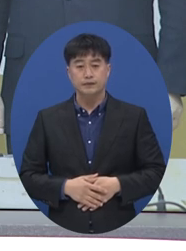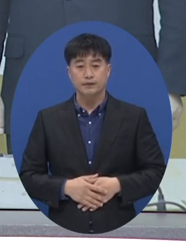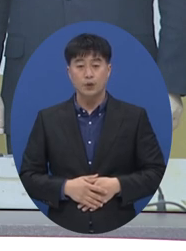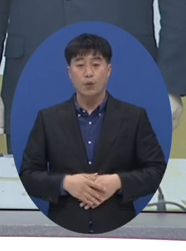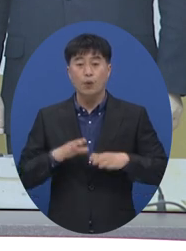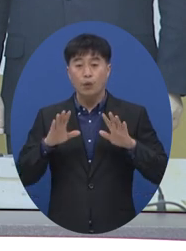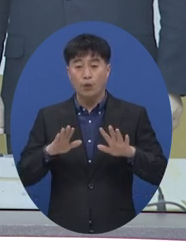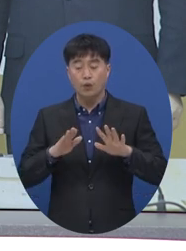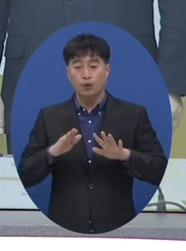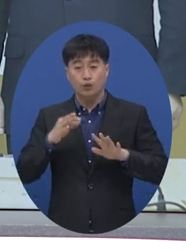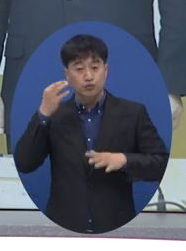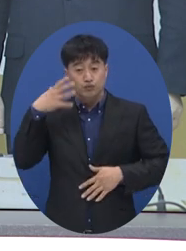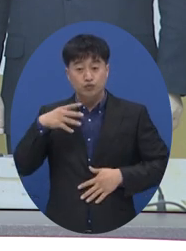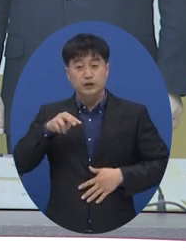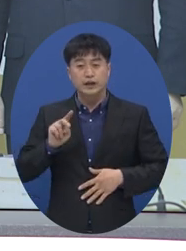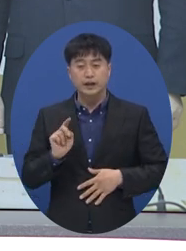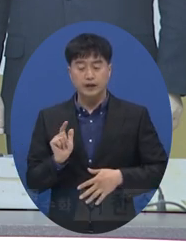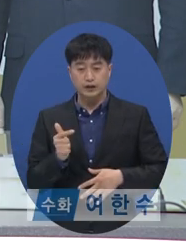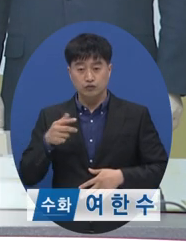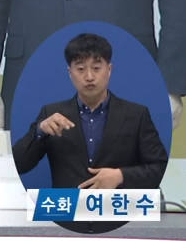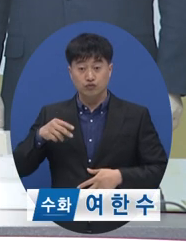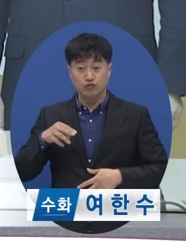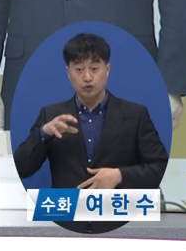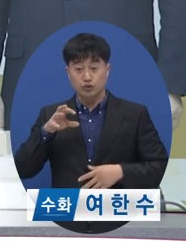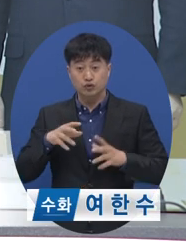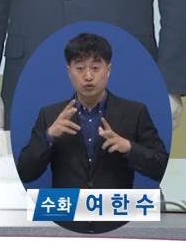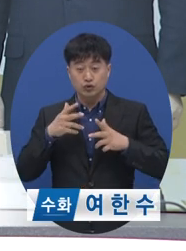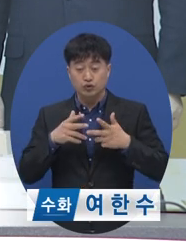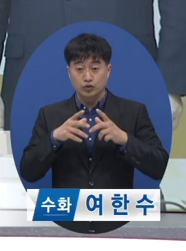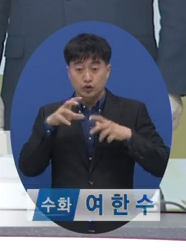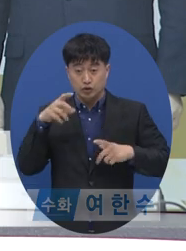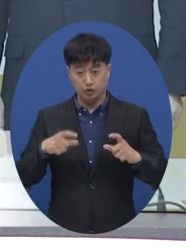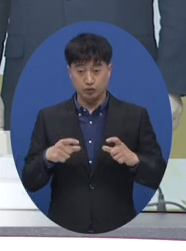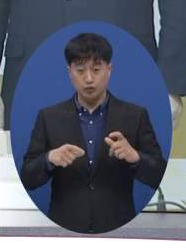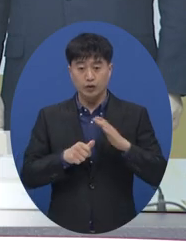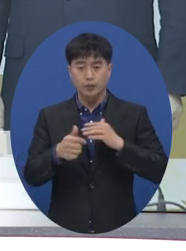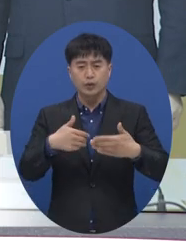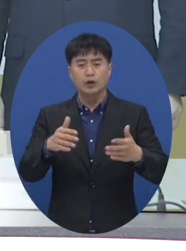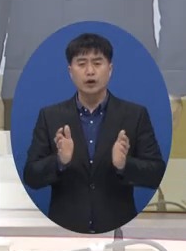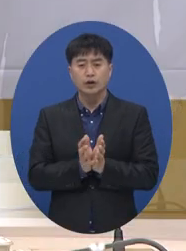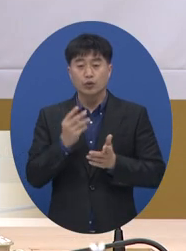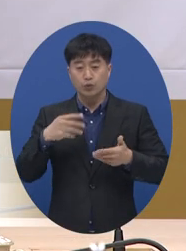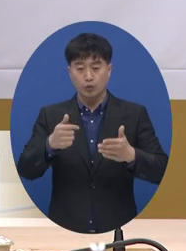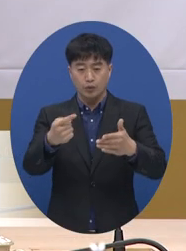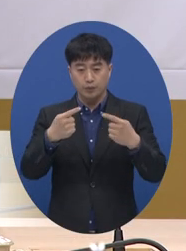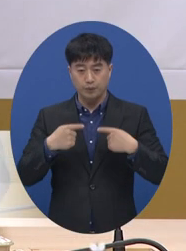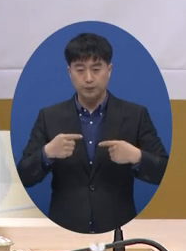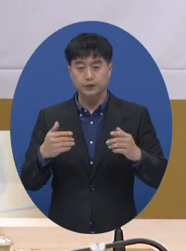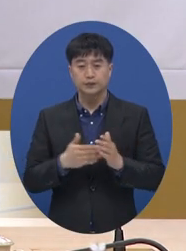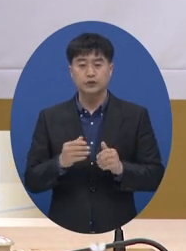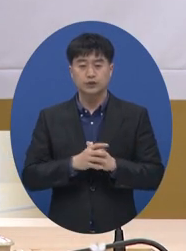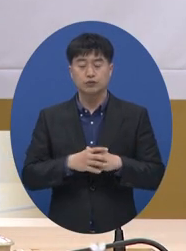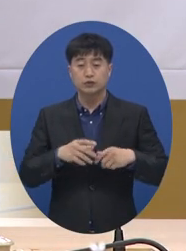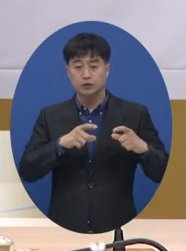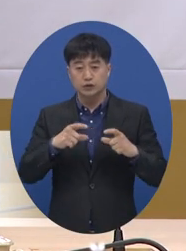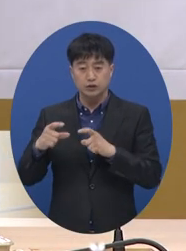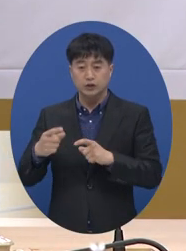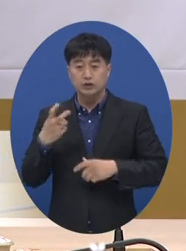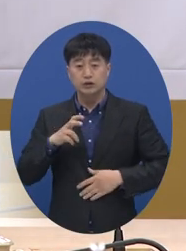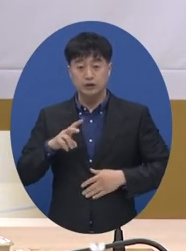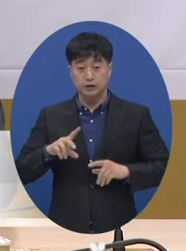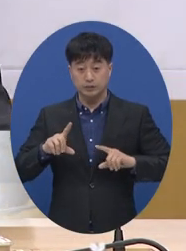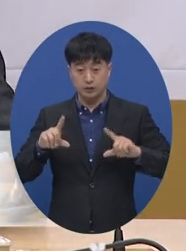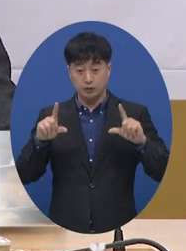이일 오늘 중국 산둥성 대표단이 자매결연 10주년을 맞아 경기도를 방문했습니다. 두 지역은 오는